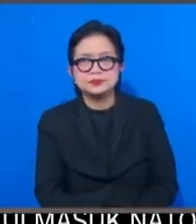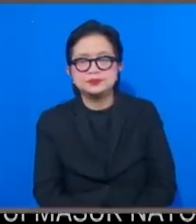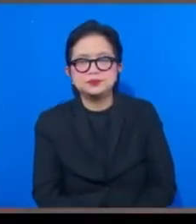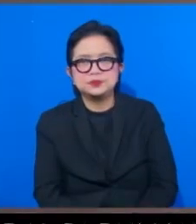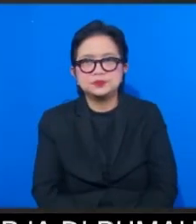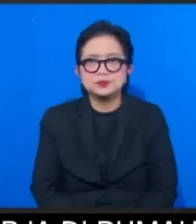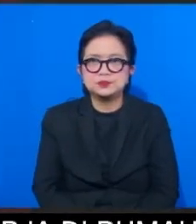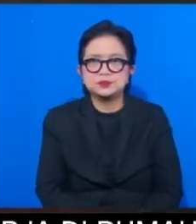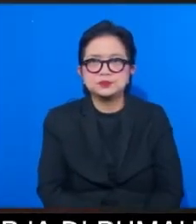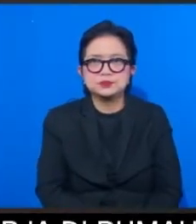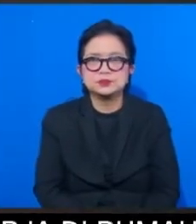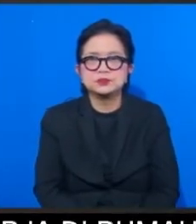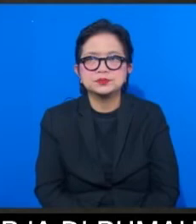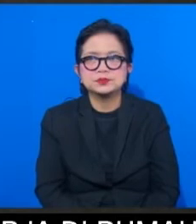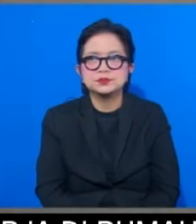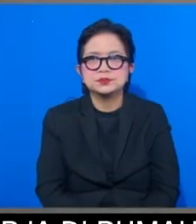Ya.